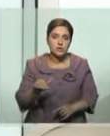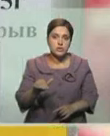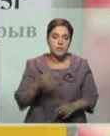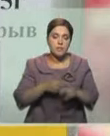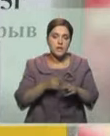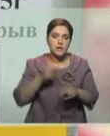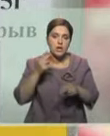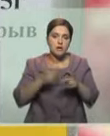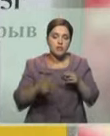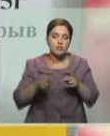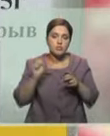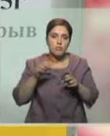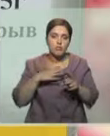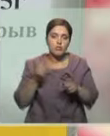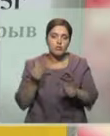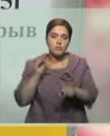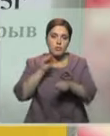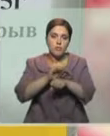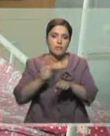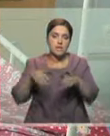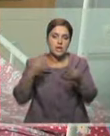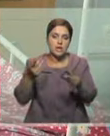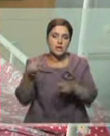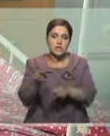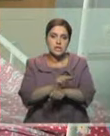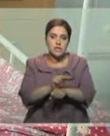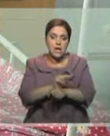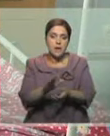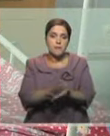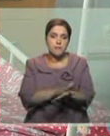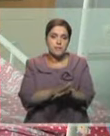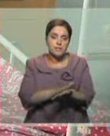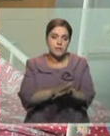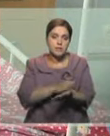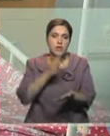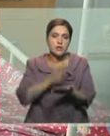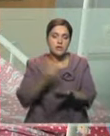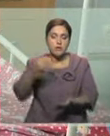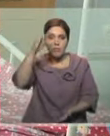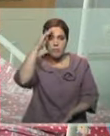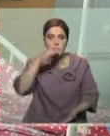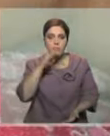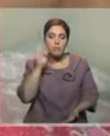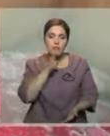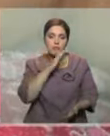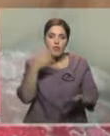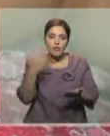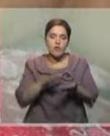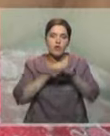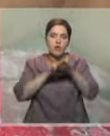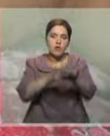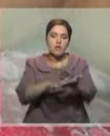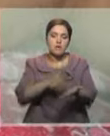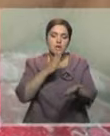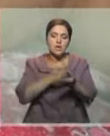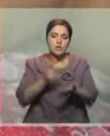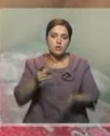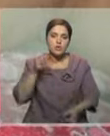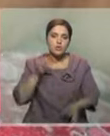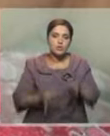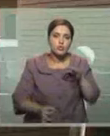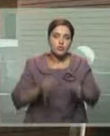окончательно. Сейчас все лечение Рамазан Бабаев получает бесплатно. Тем временем его родители уже написали заявление в соответствующие